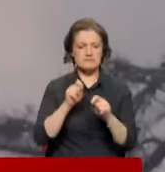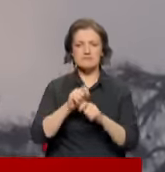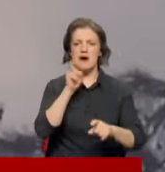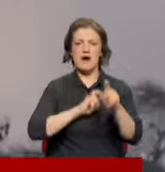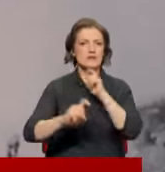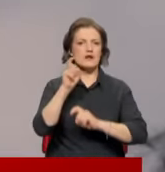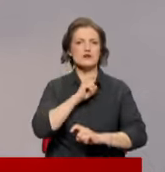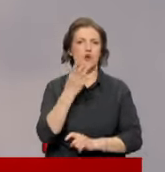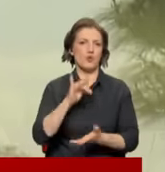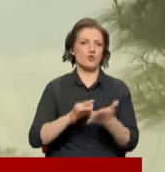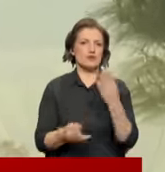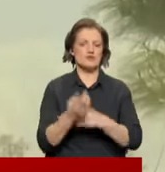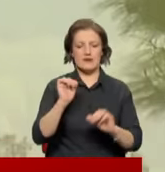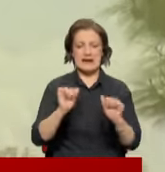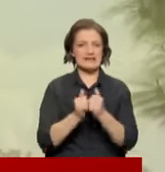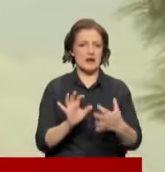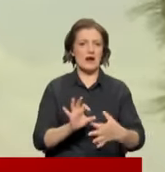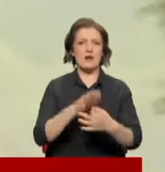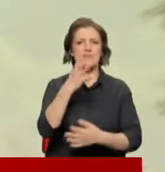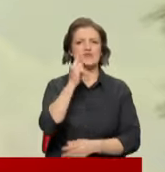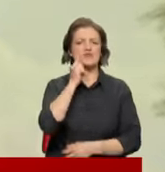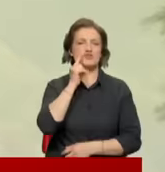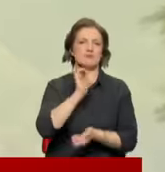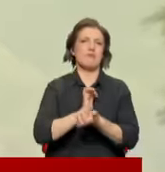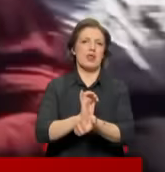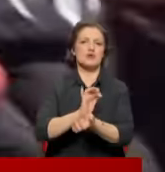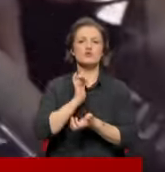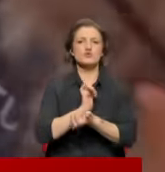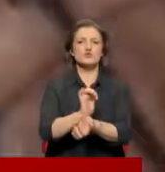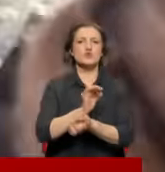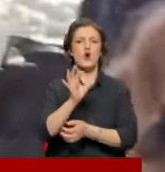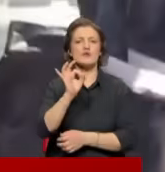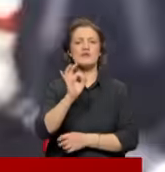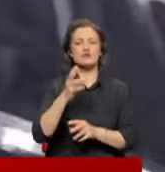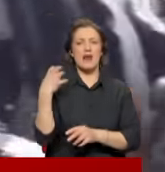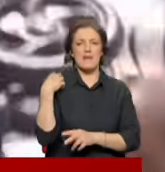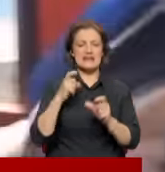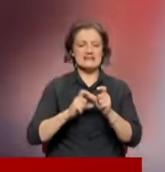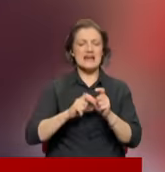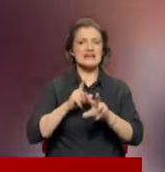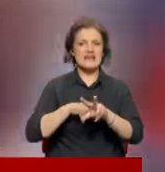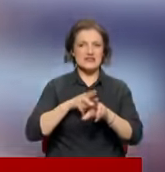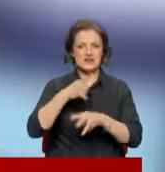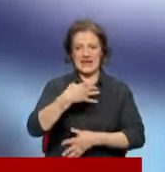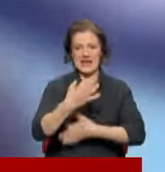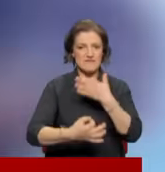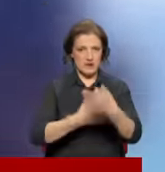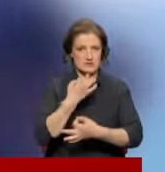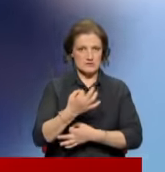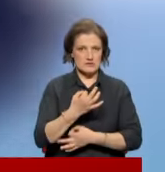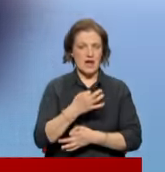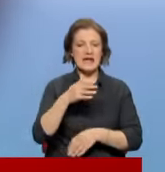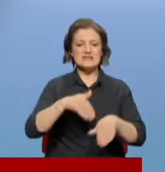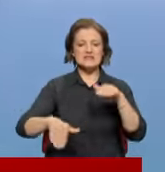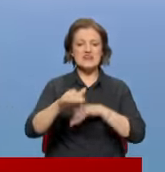kusurların olduğu ortaya çıktı. Kazayla ilgili 5 kişi tutuklu. Tutuklu otomasyon amiri Serkan Yellice de ifadesinde